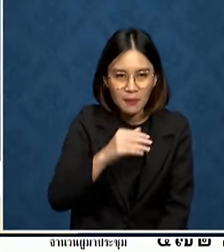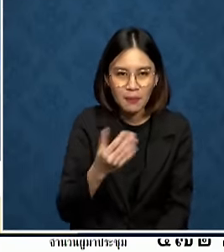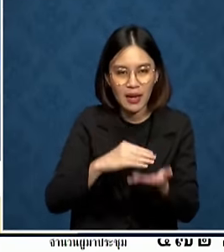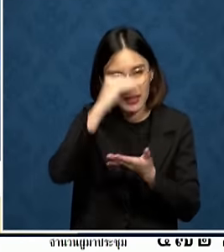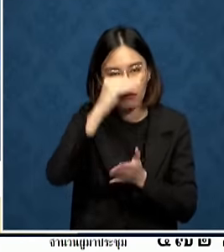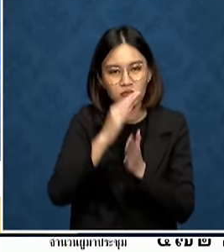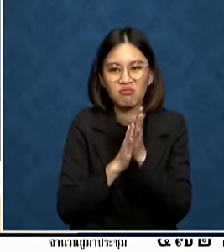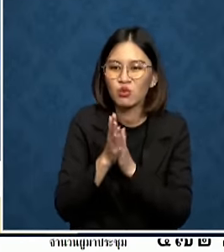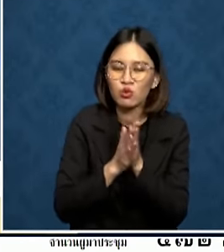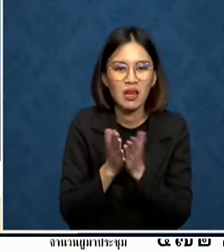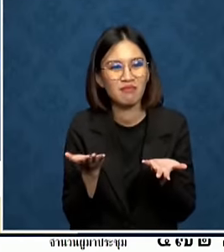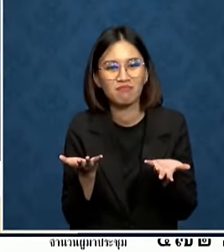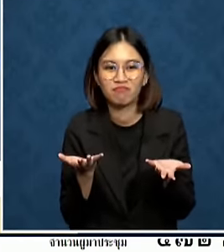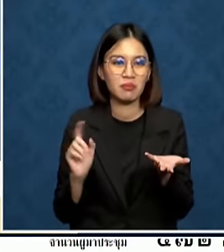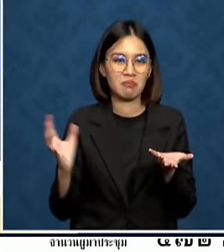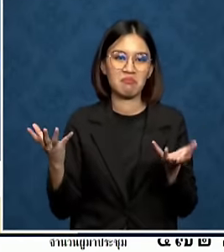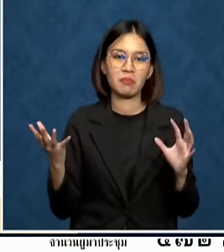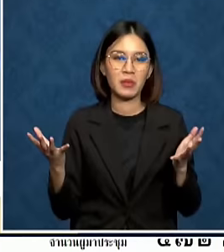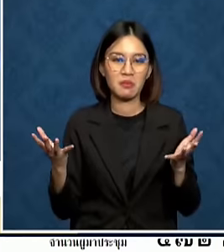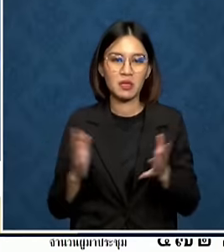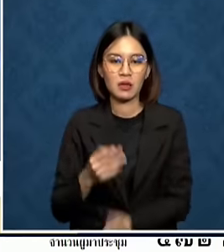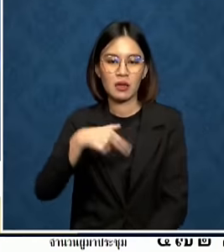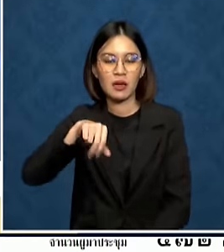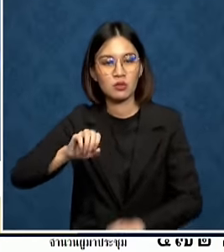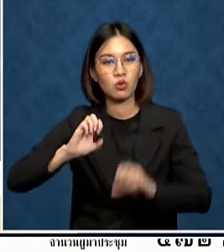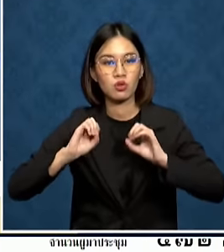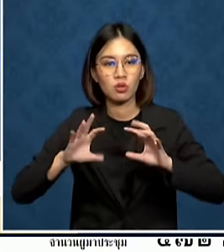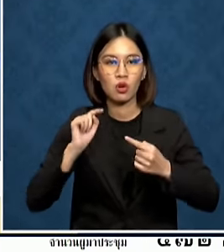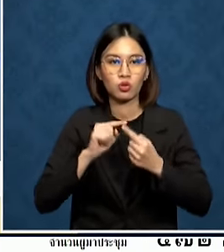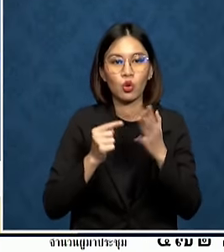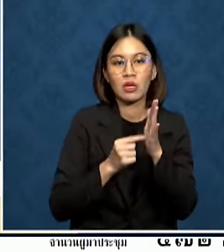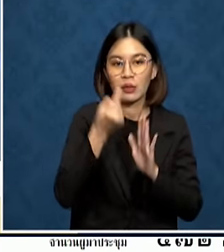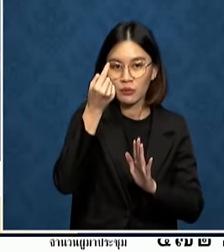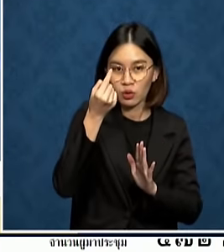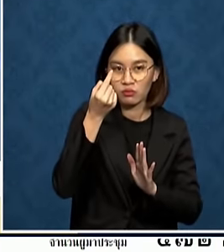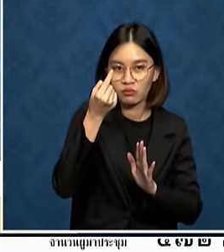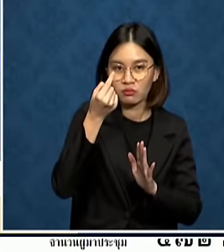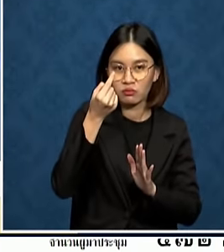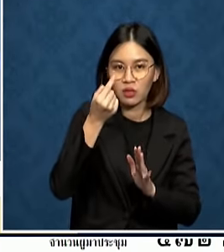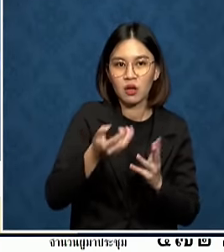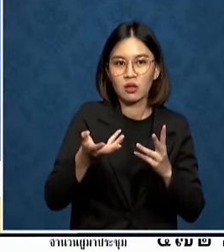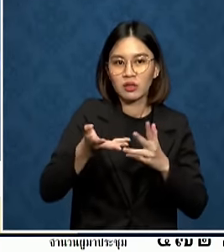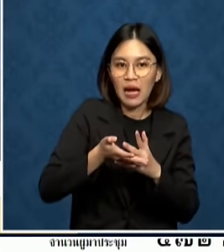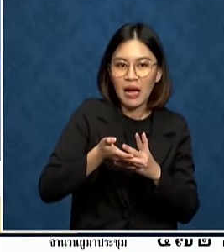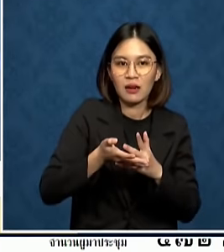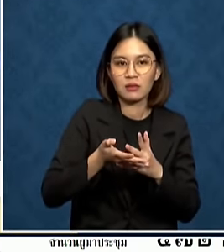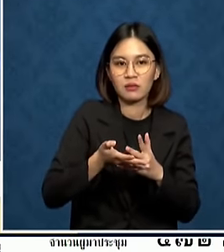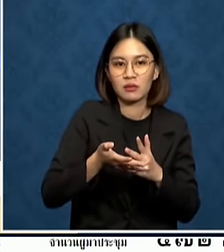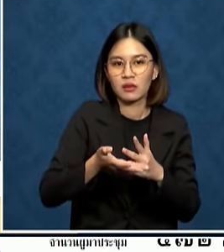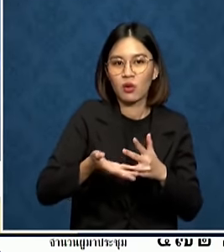จูงใจที่จะมาเรียนหลักสูตรที่สอนส่วนใหญ่ก็เป็นเพียงระดับเริ่มต้นไม่มีระดับกลางหรือระดับสูงทำให้เกิด